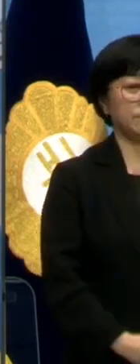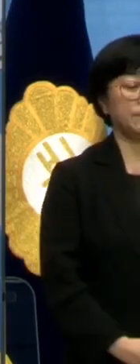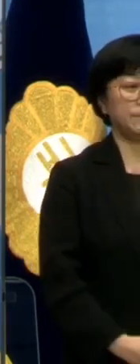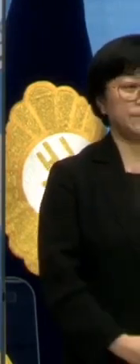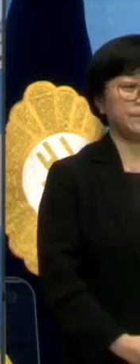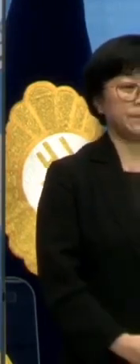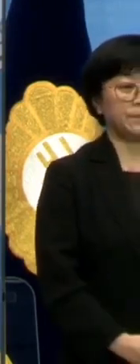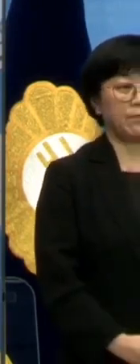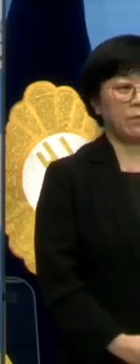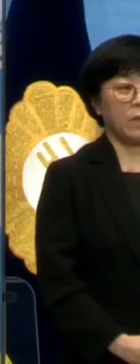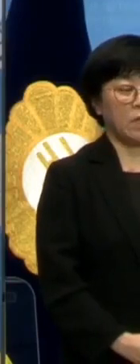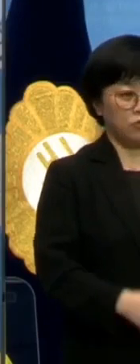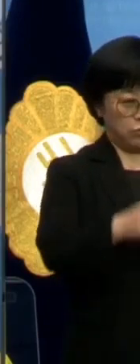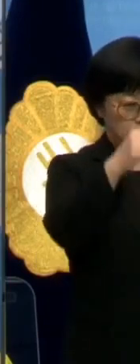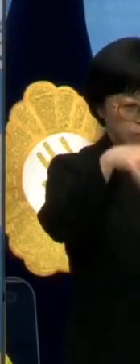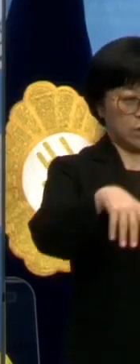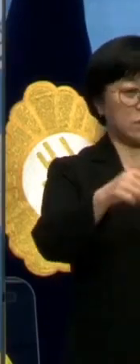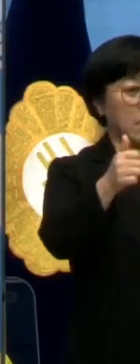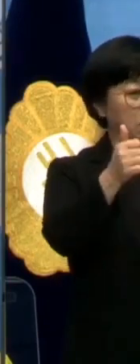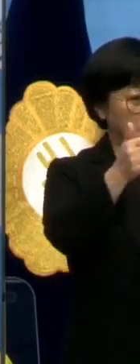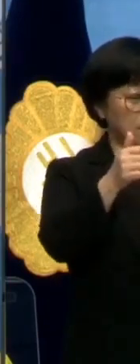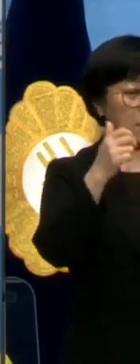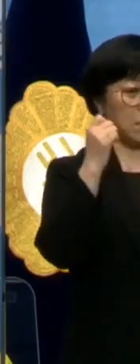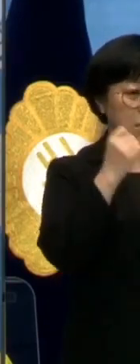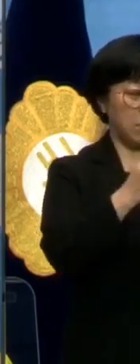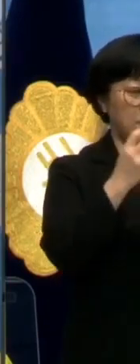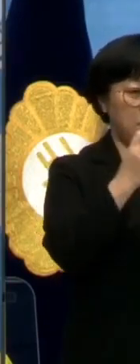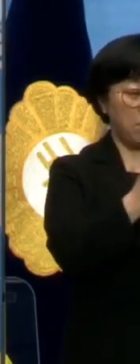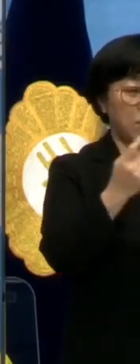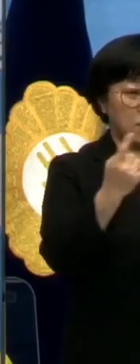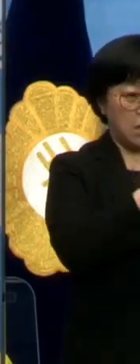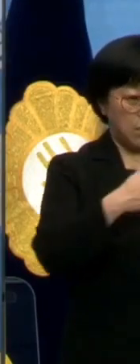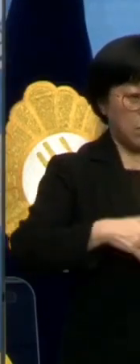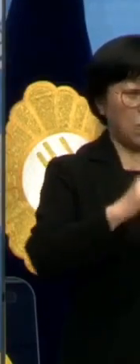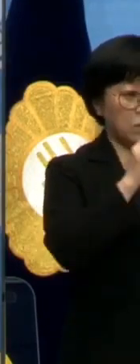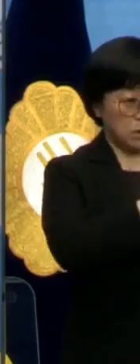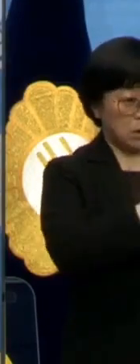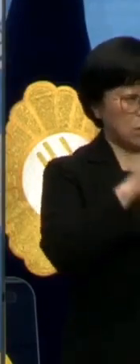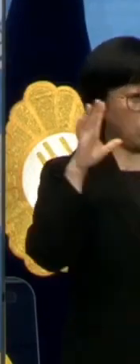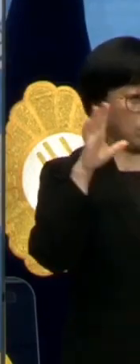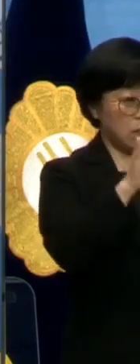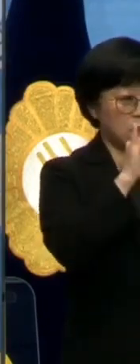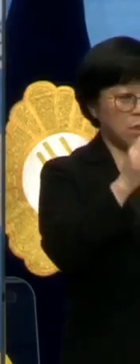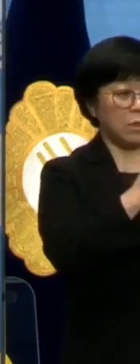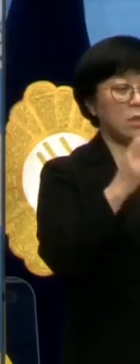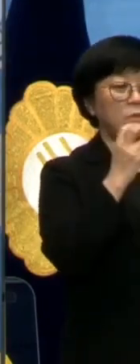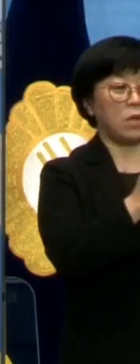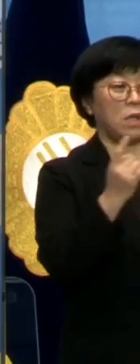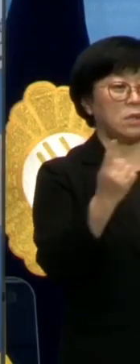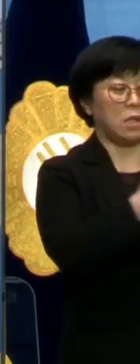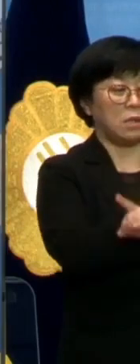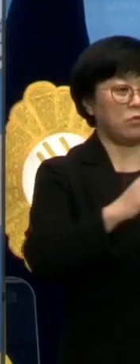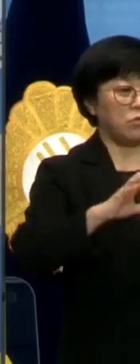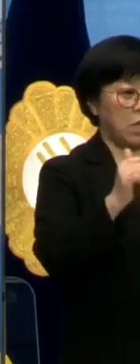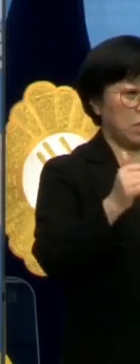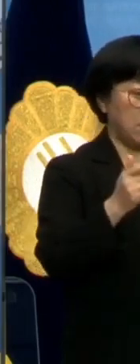있습니다. 주무부처 장관이 이미 법 개정의 필요성에 동의한 만큼 이 개정안이 국회에서